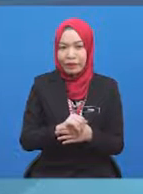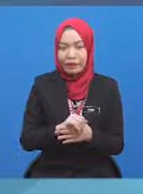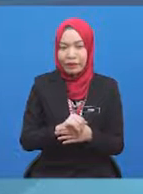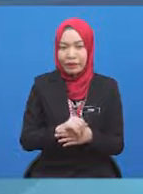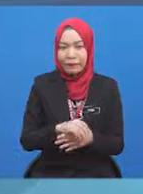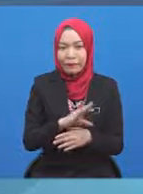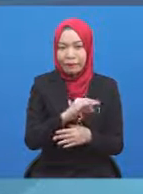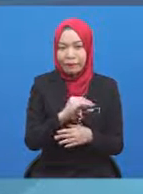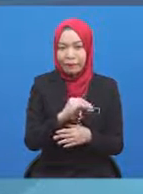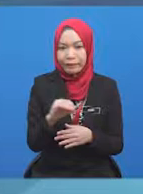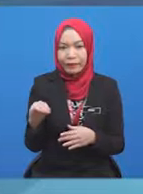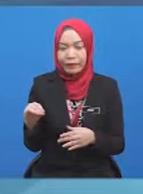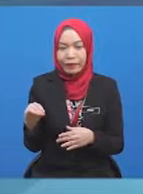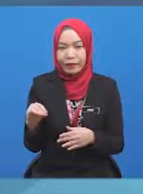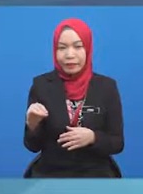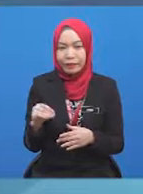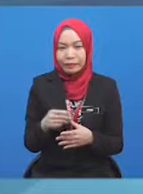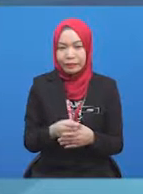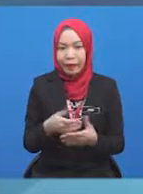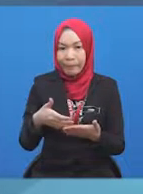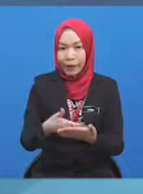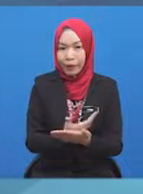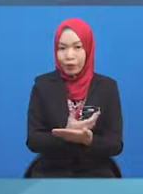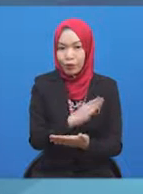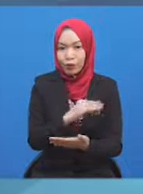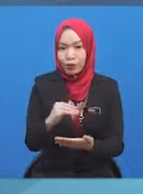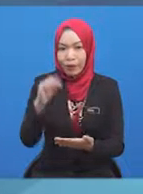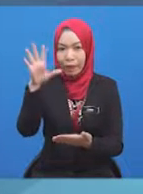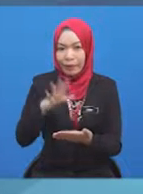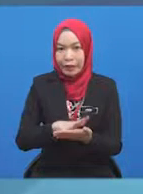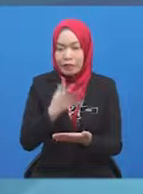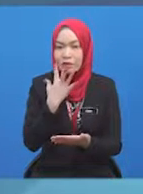Namakan file sebagai aplikasi warna.